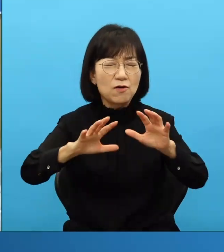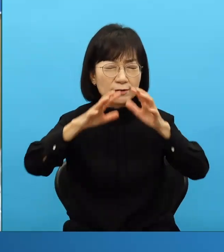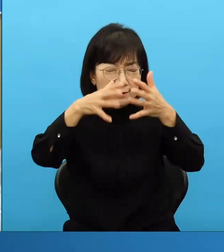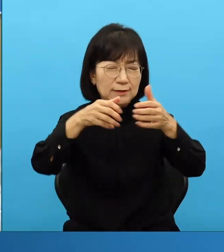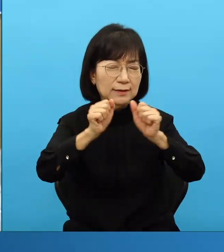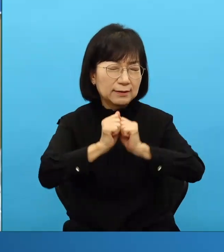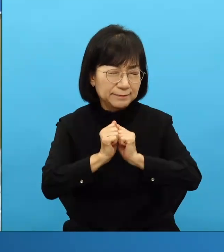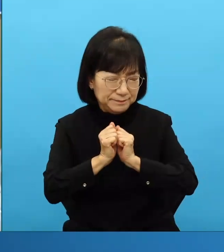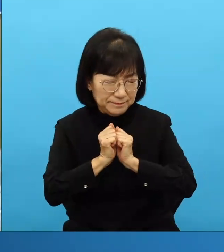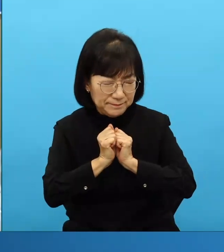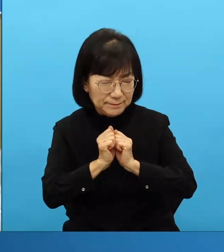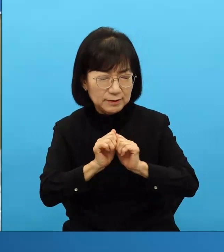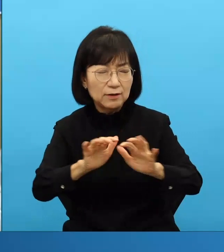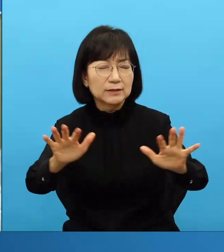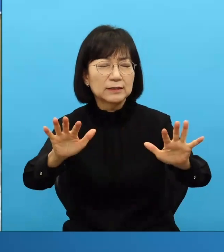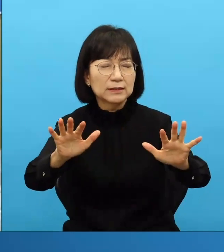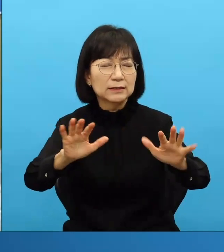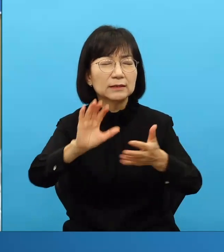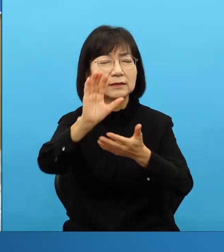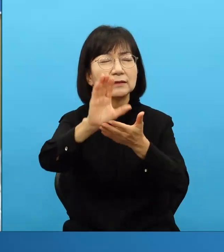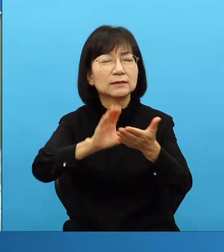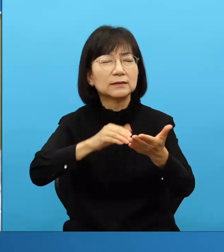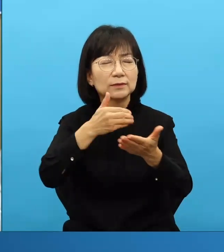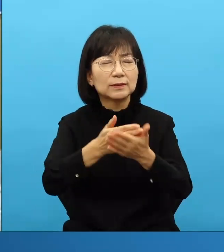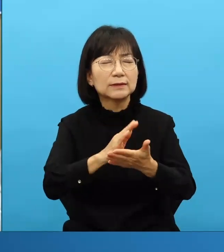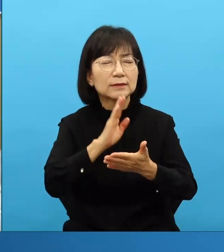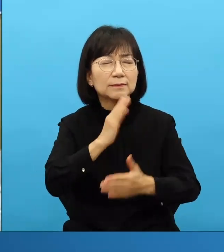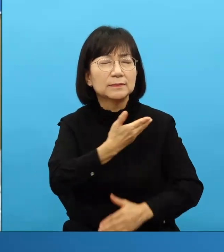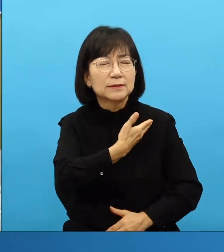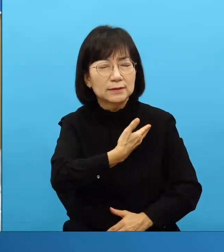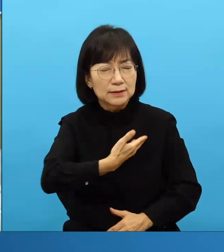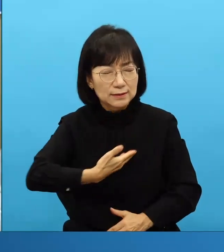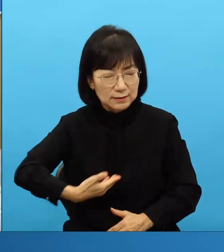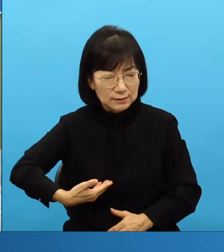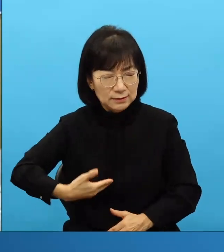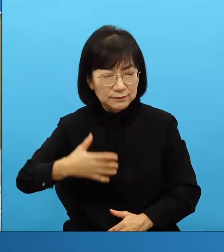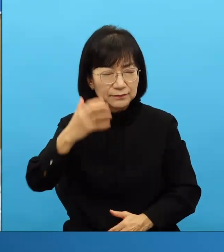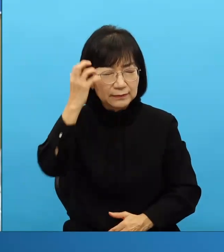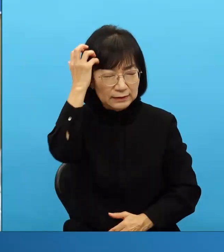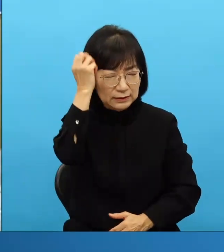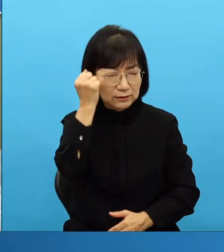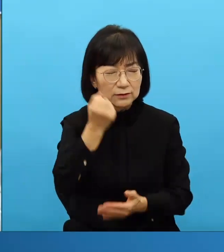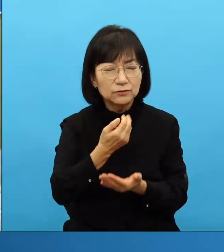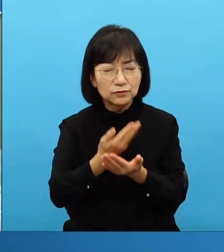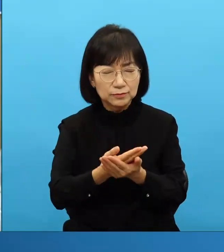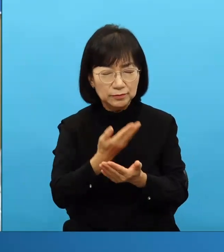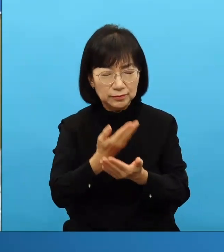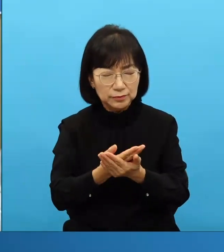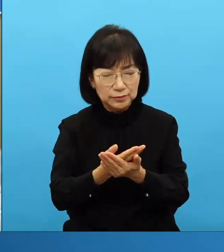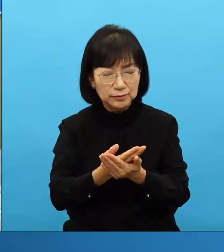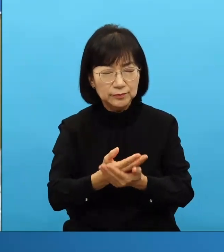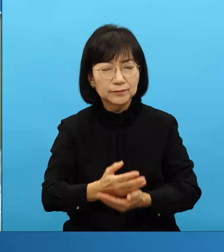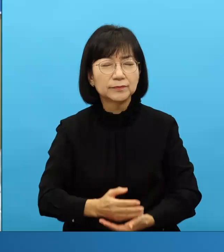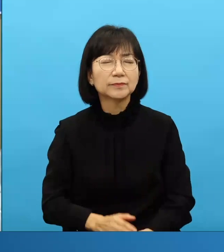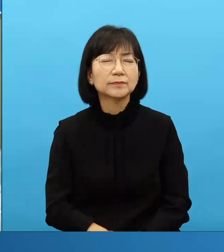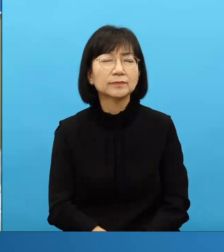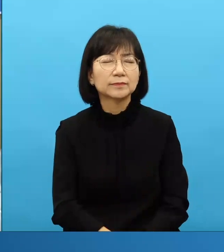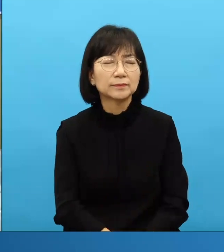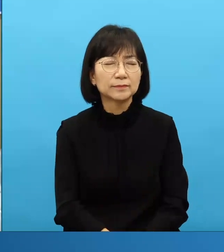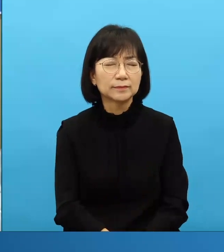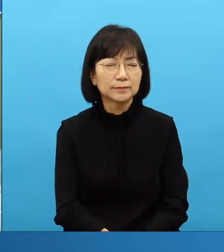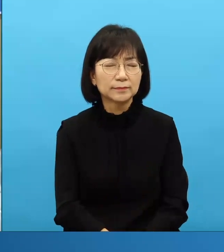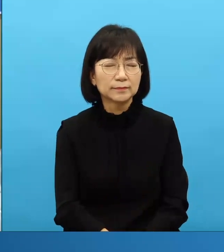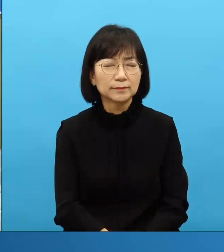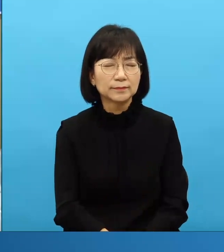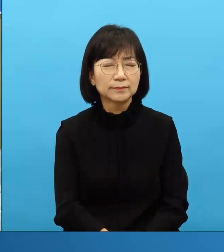담기게 하옵소서. May your desire to save the 237 nations and the 5,000 tribes be embraced in our hearts, and may the true gospel that will save and change